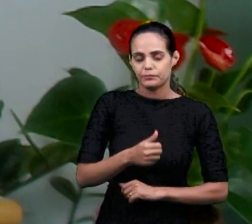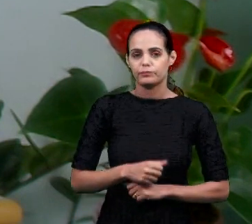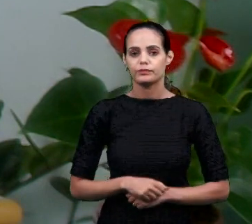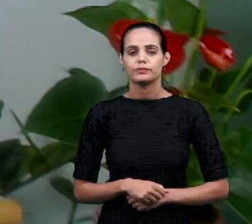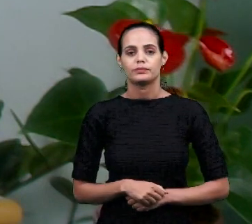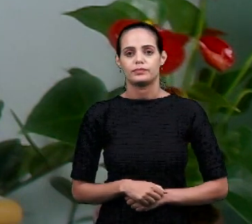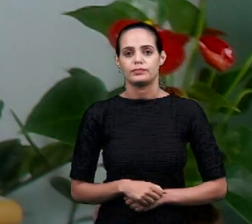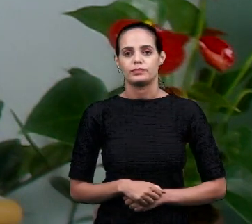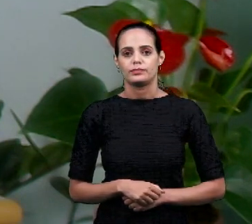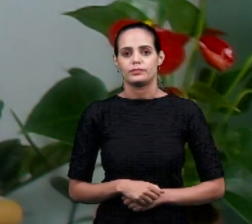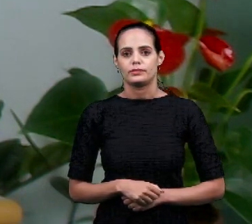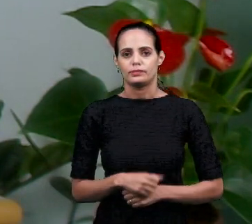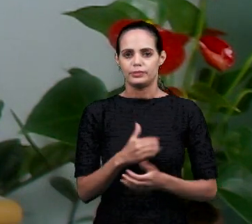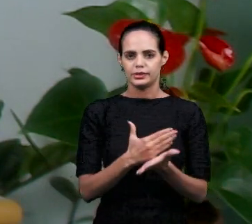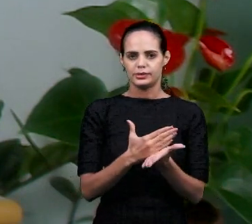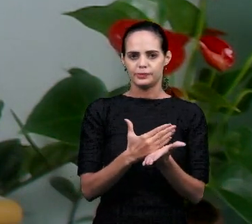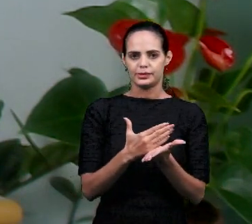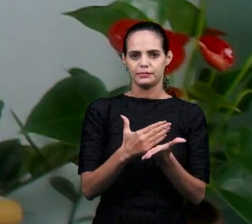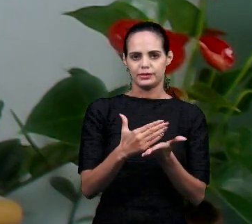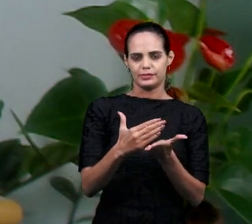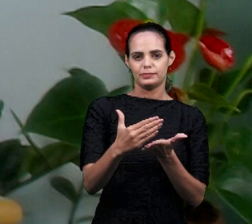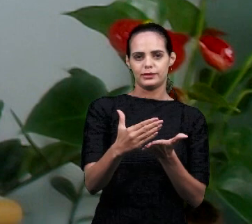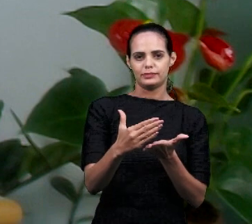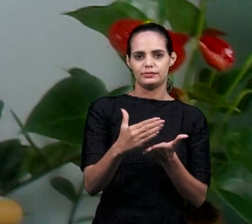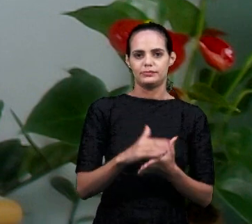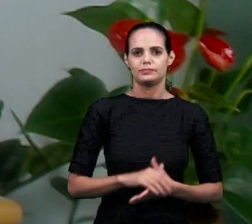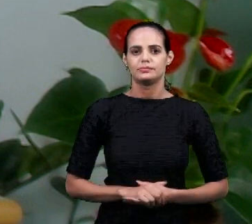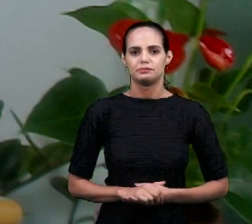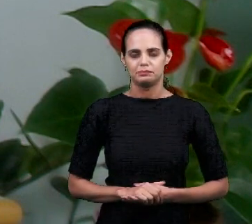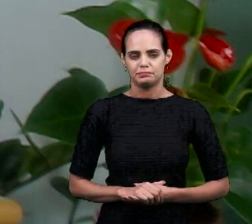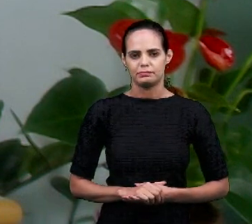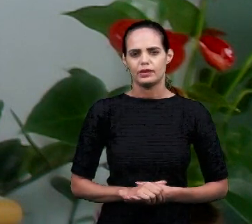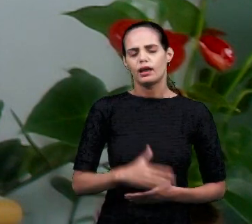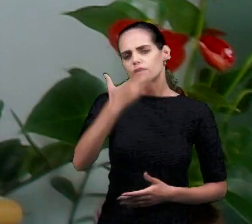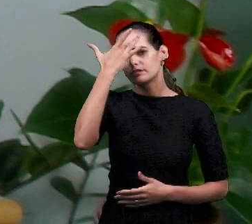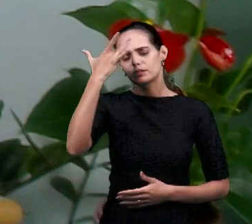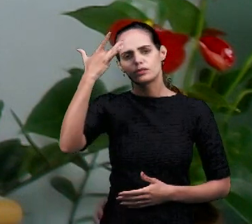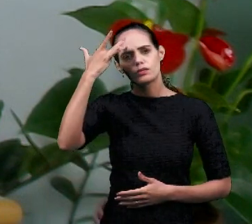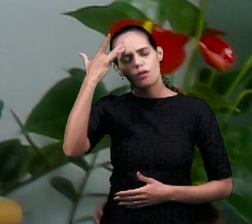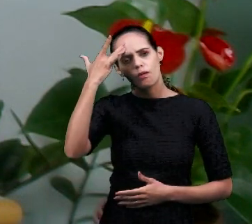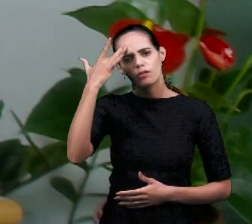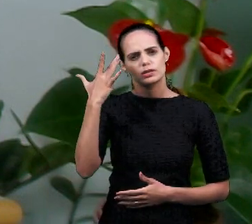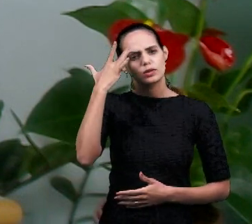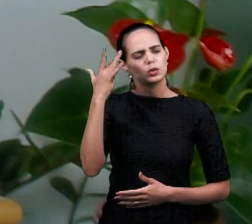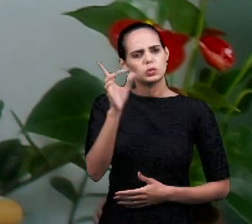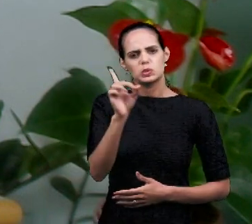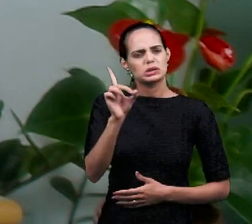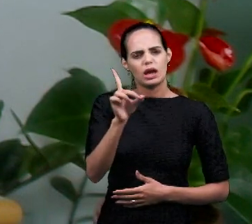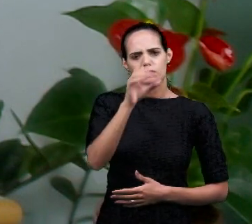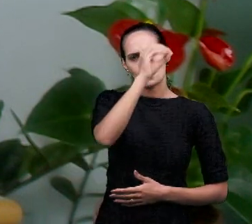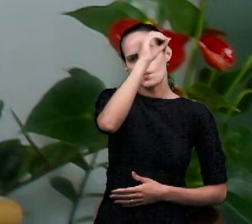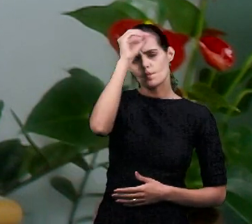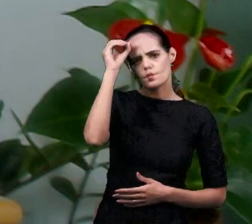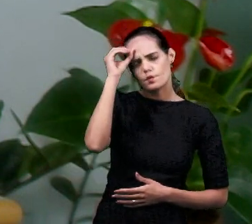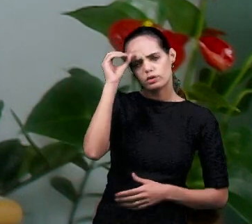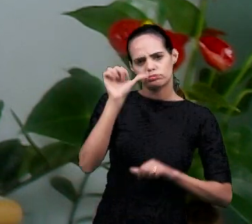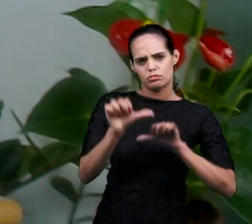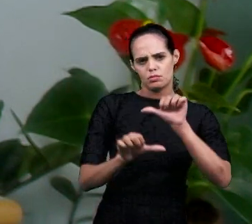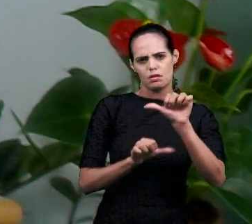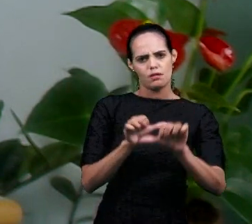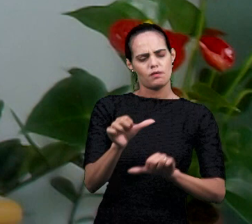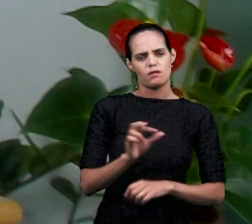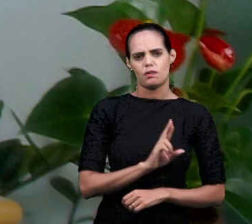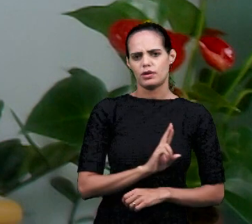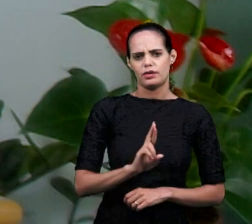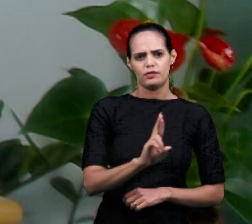siècle, les personnes ne savent pas qu'est-ce que c'est la réforme. Quelques-uns ne savent pas encore.